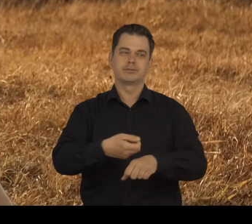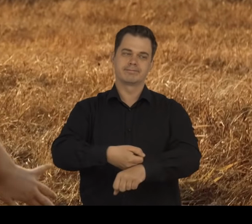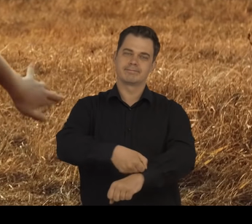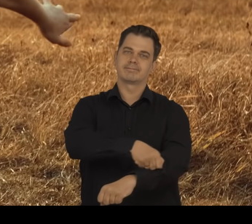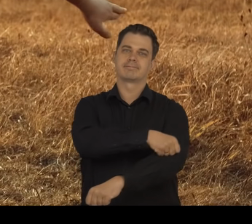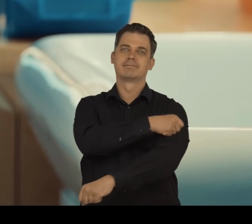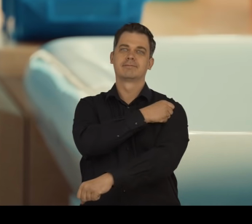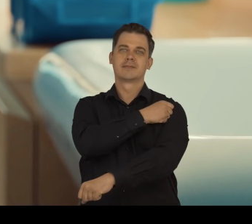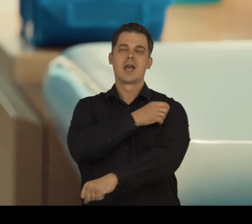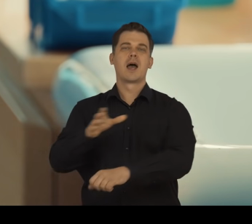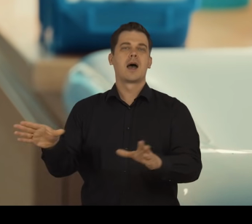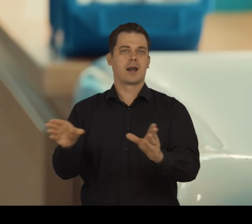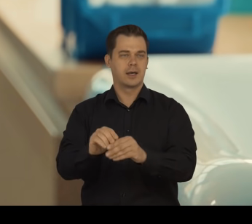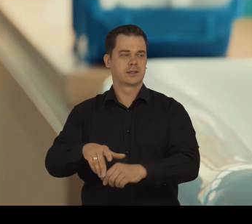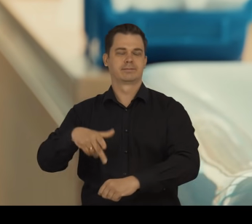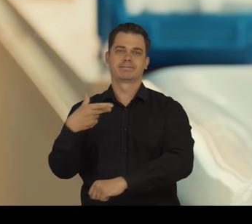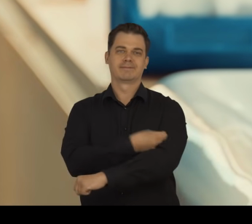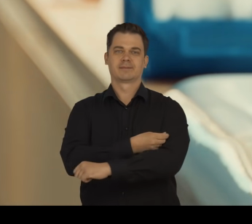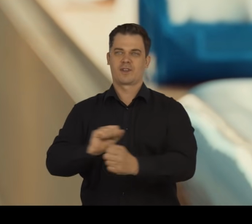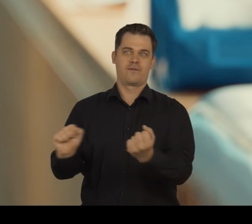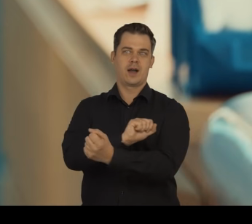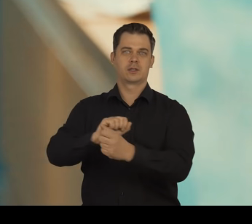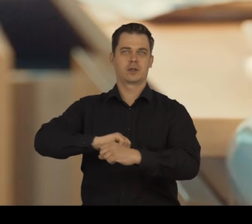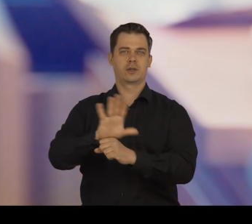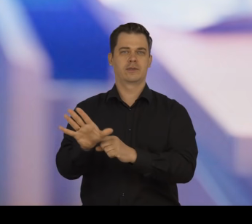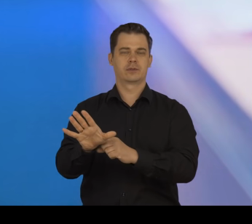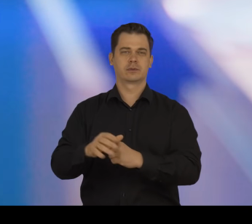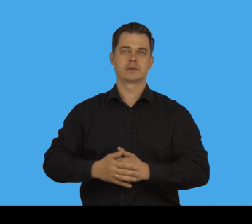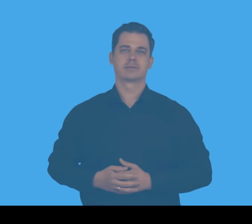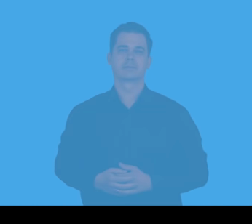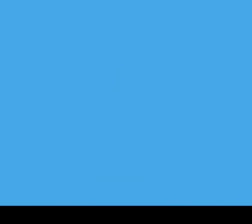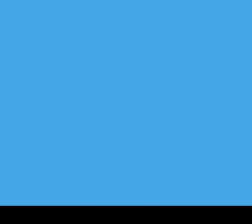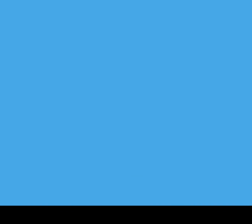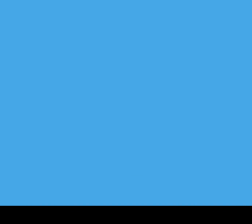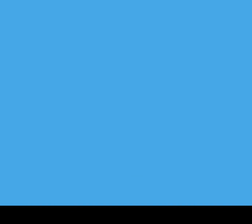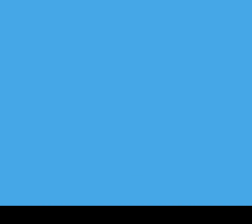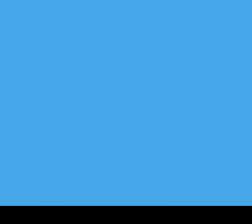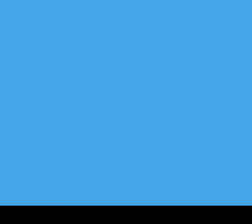Musimy tylko zakasać rękawy, by ramię w ramię walczyć z koronawirusem.